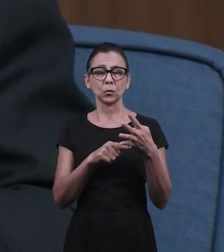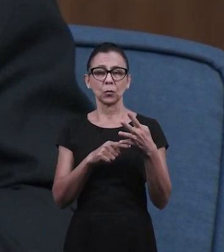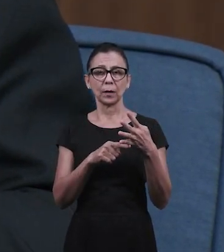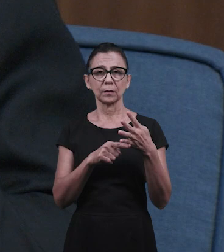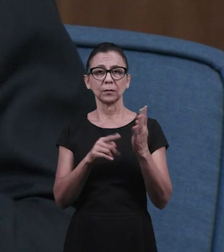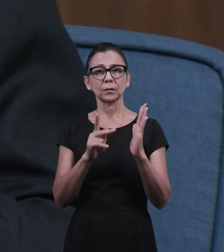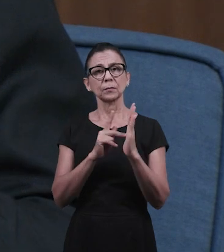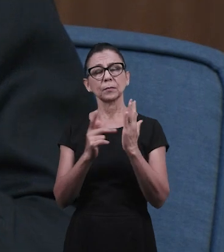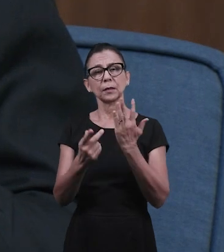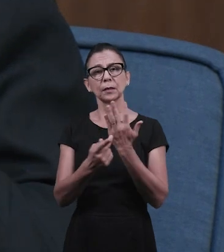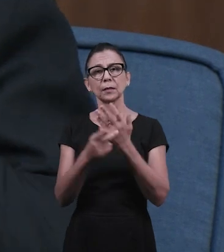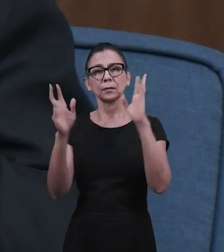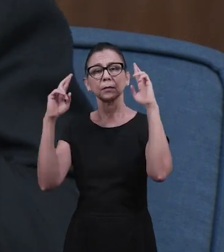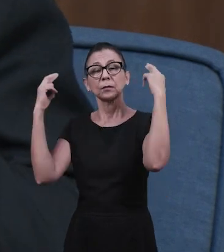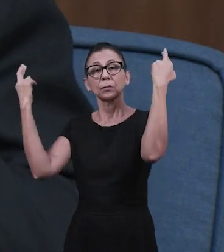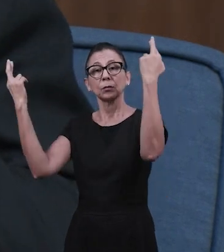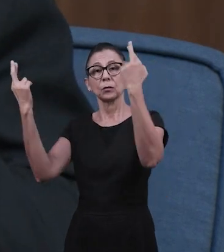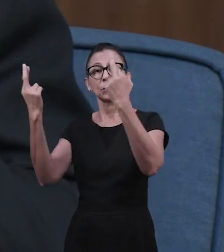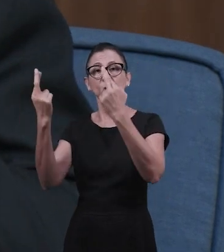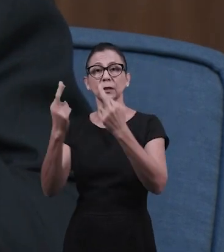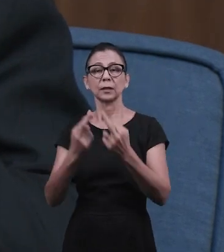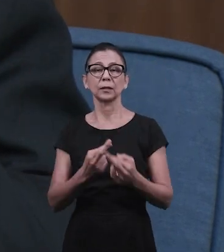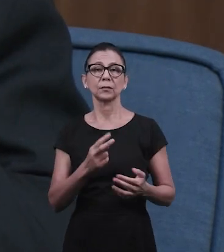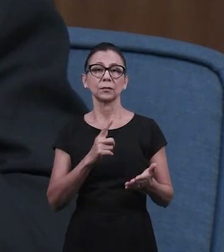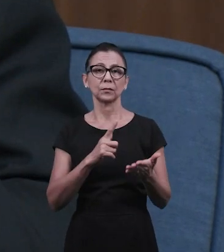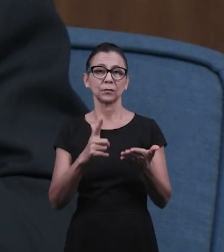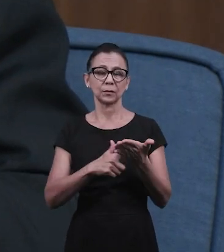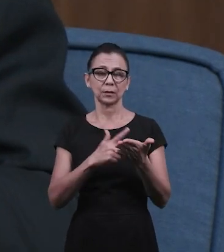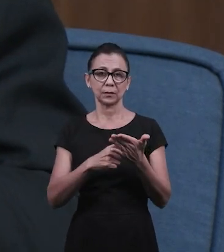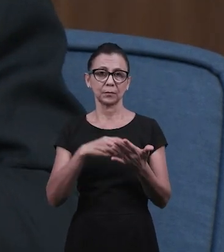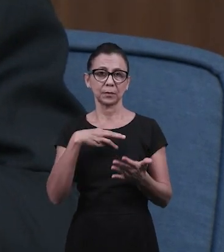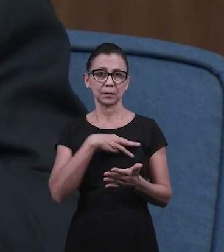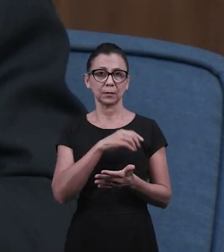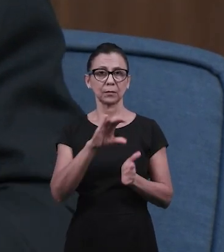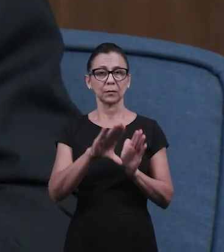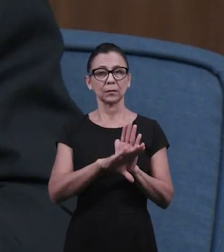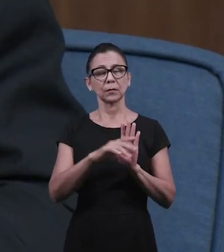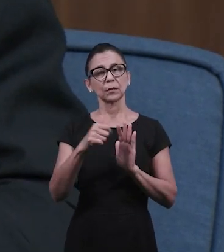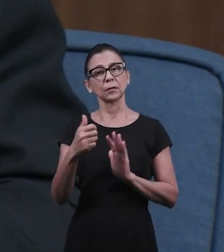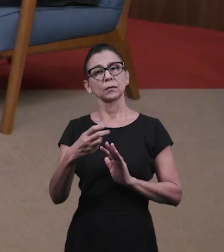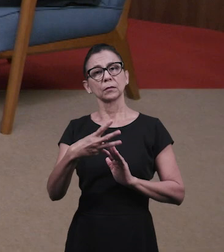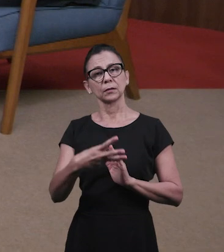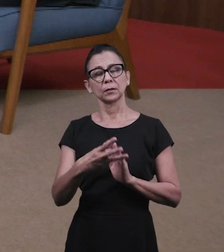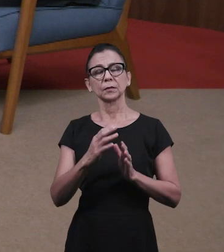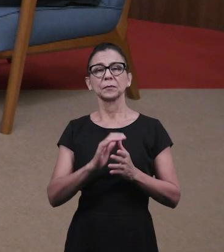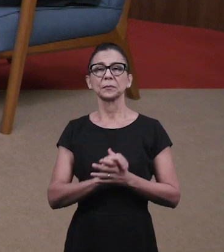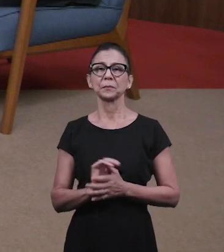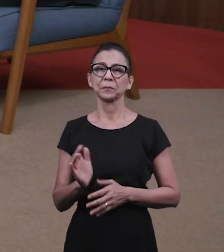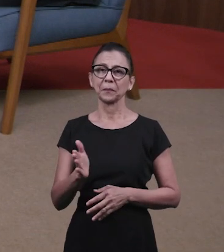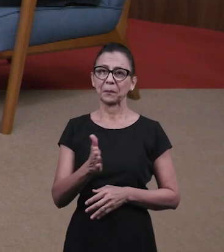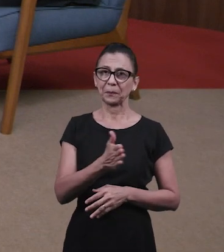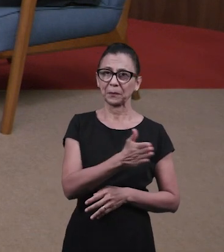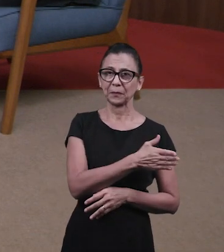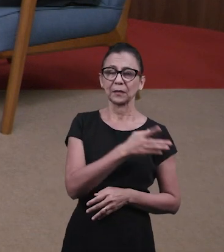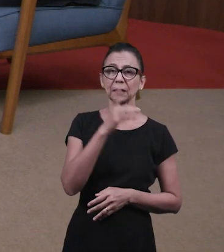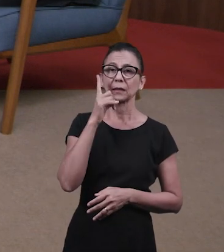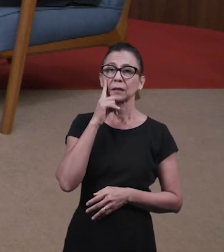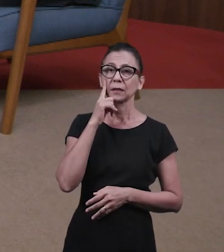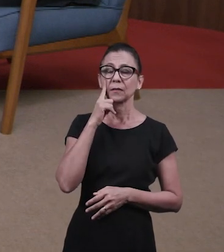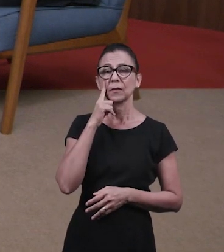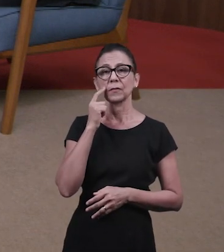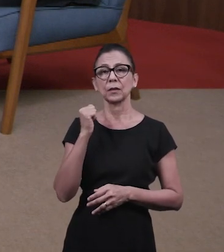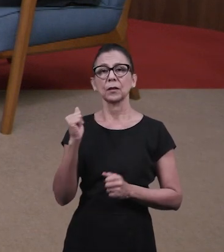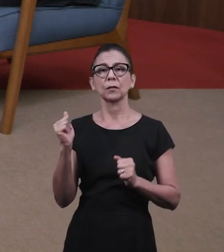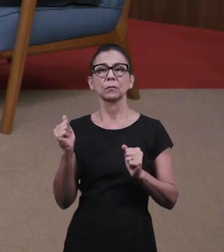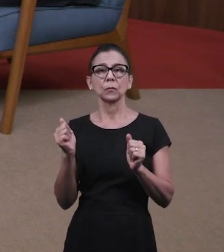que sont les 4 premières paraboles du royaume, décrites dans l'évangile de Matthieu au chapitre 13. Juste